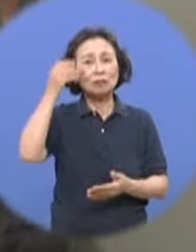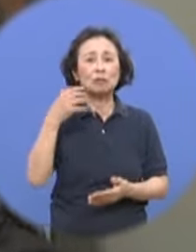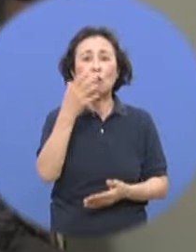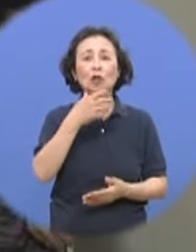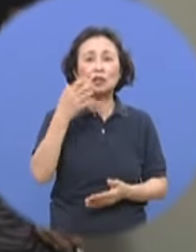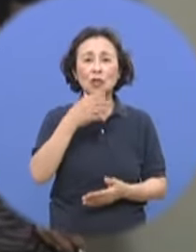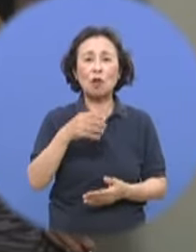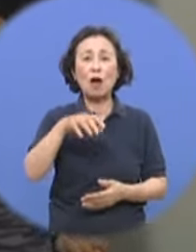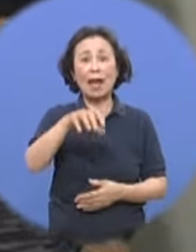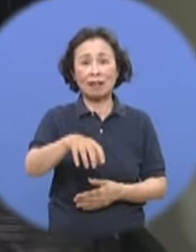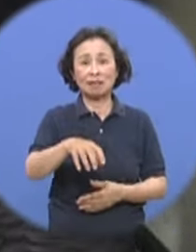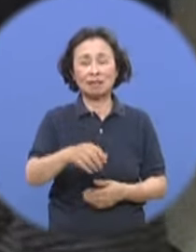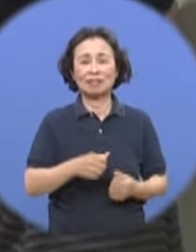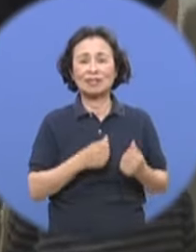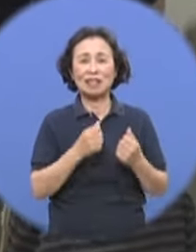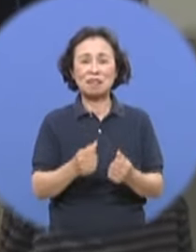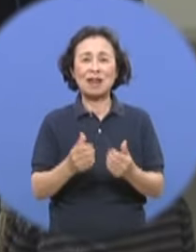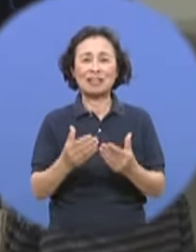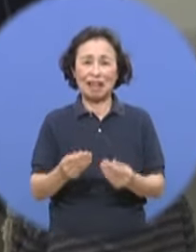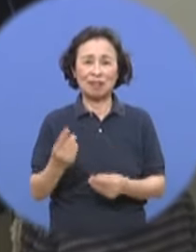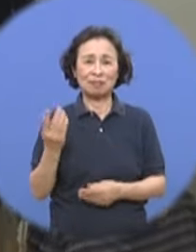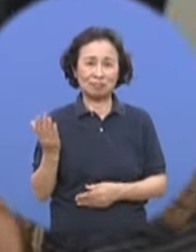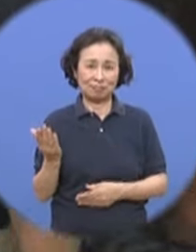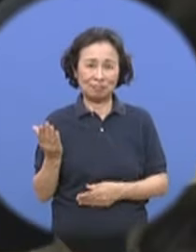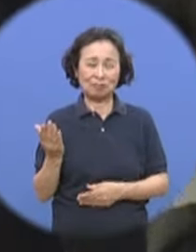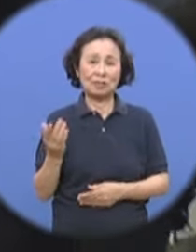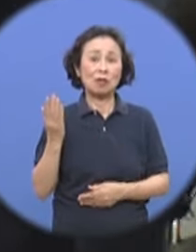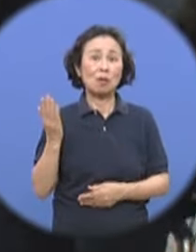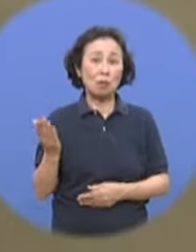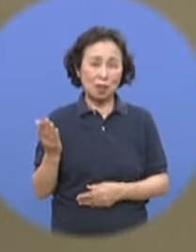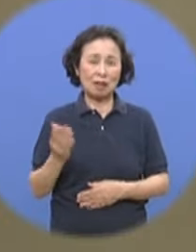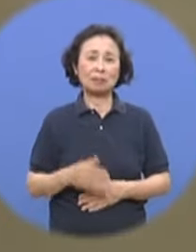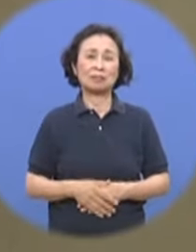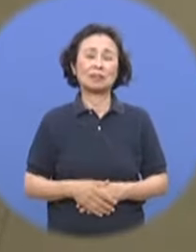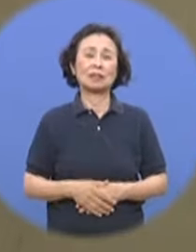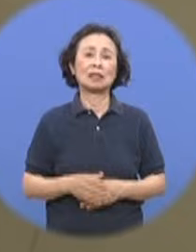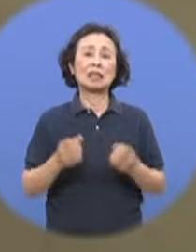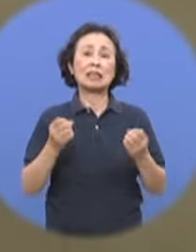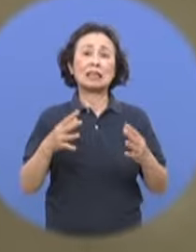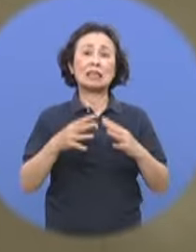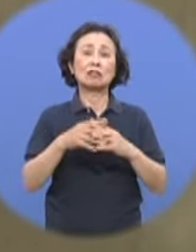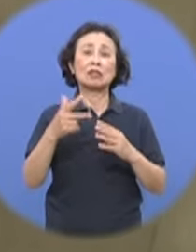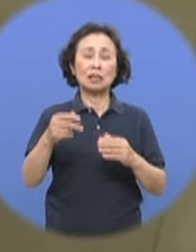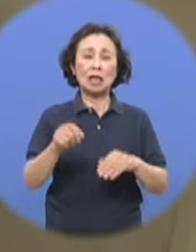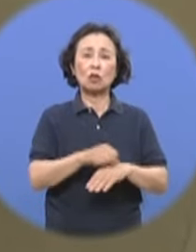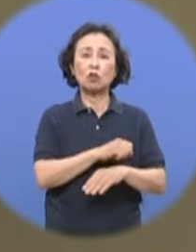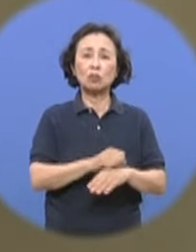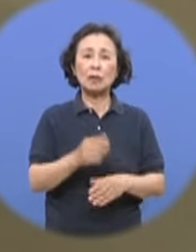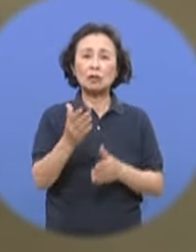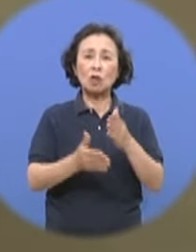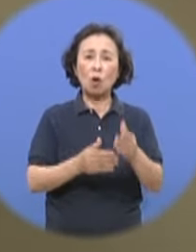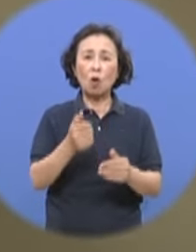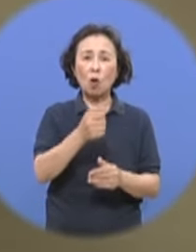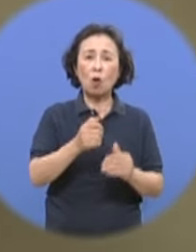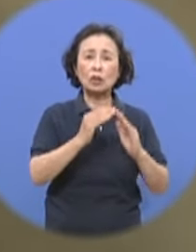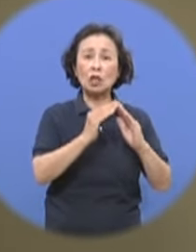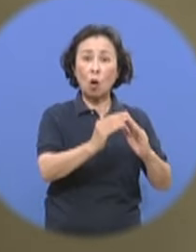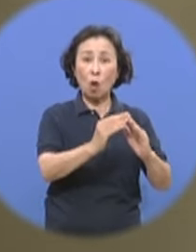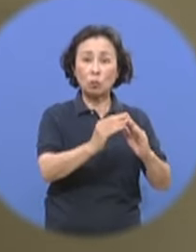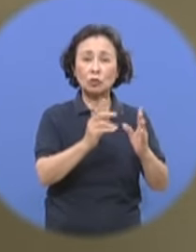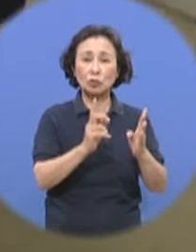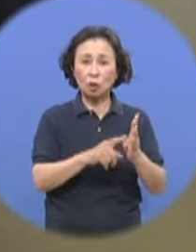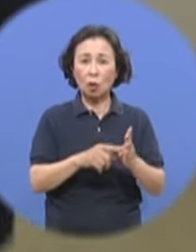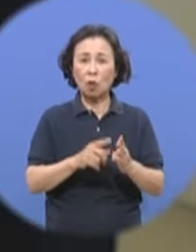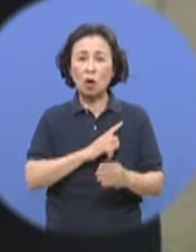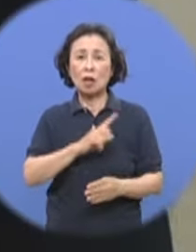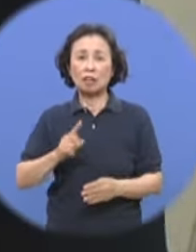ム黒潮園を訪ねました。黒潮園は新宮市内で特別養護老人ホームとデイサ